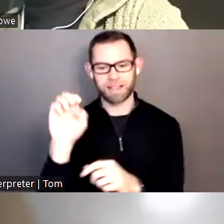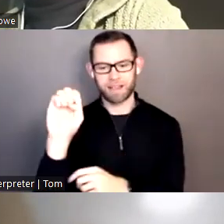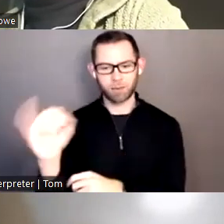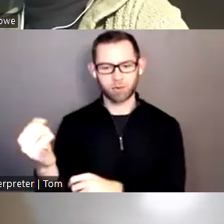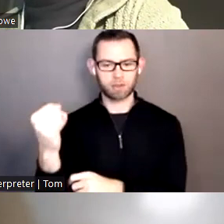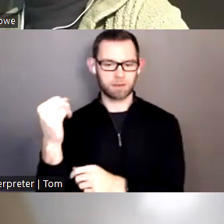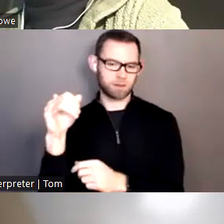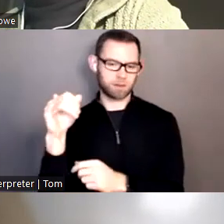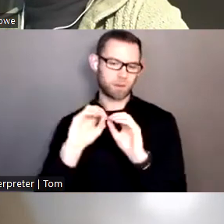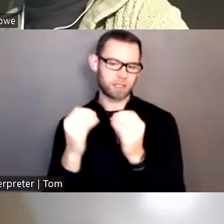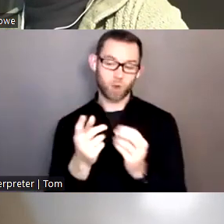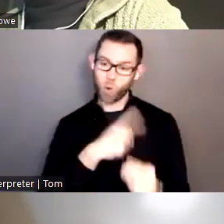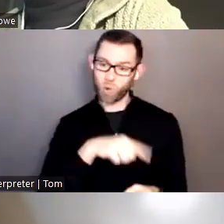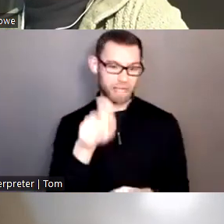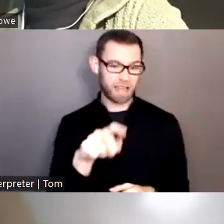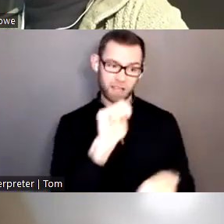organisation qui est forte,